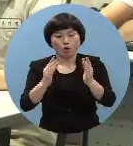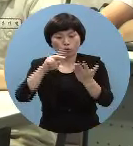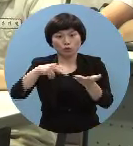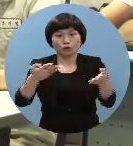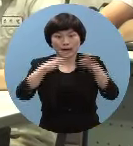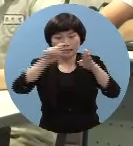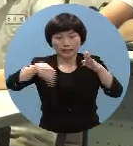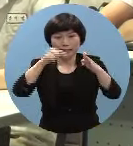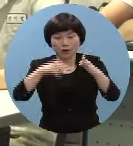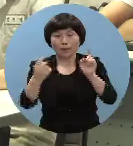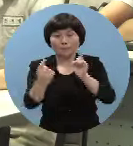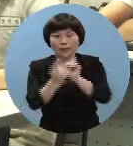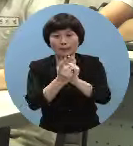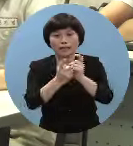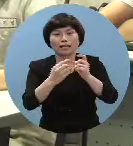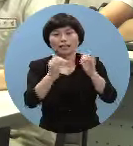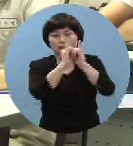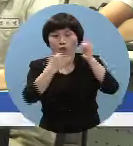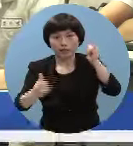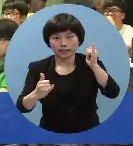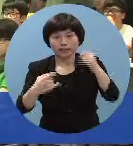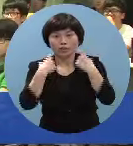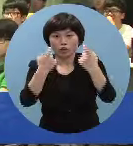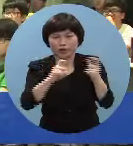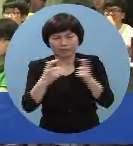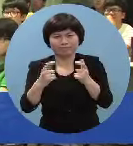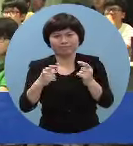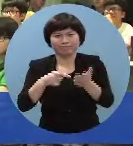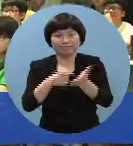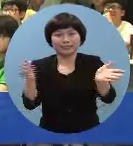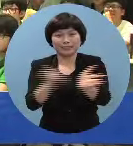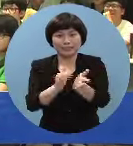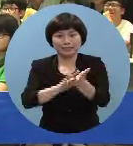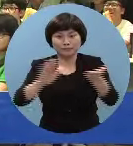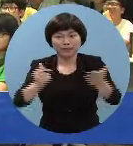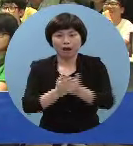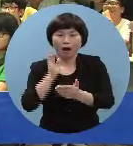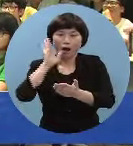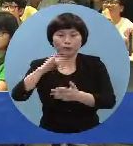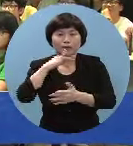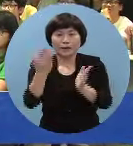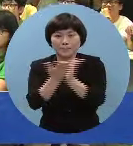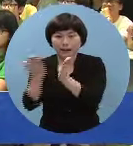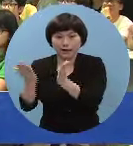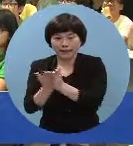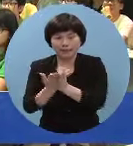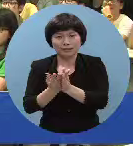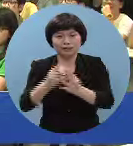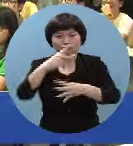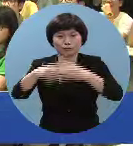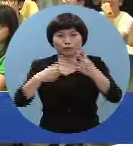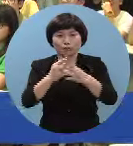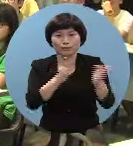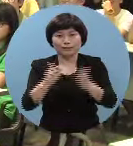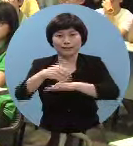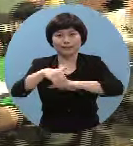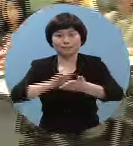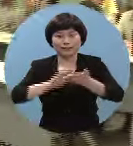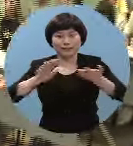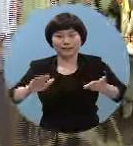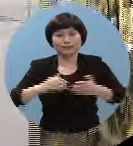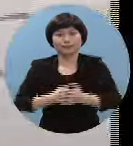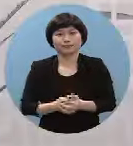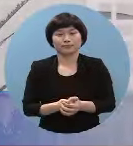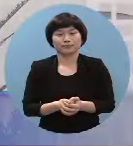관영을 진행했습니다. 앞으로도 이용자들의 연령 등을 고려한 맞춤형 프로그램을 준비해 나가겠습니다.